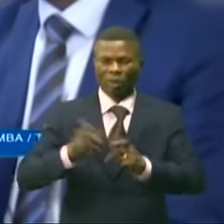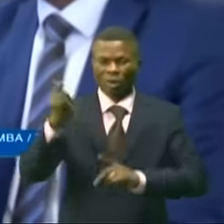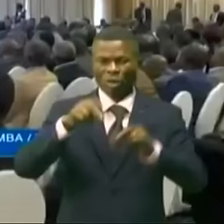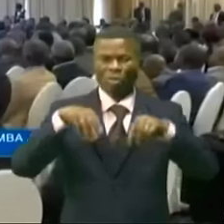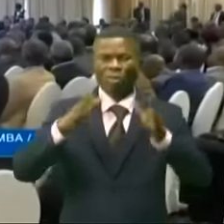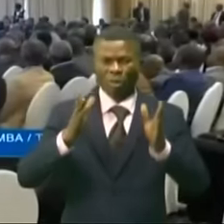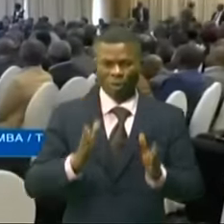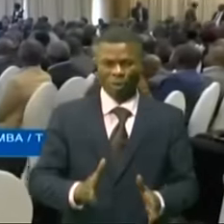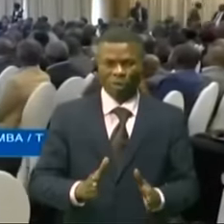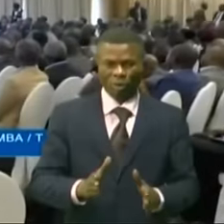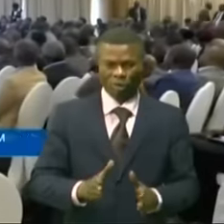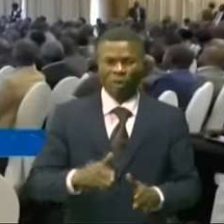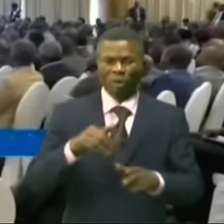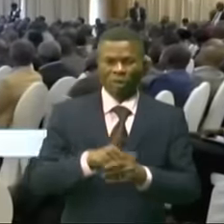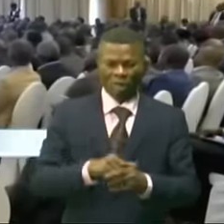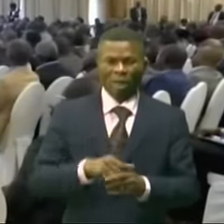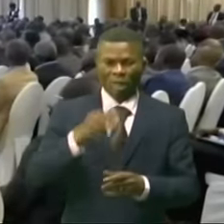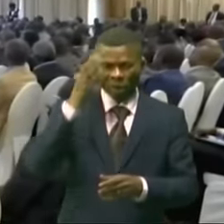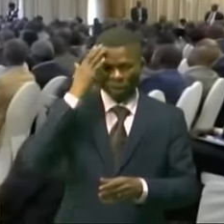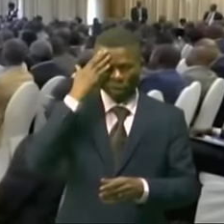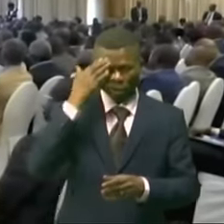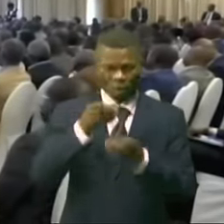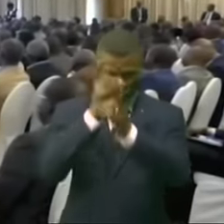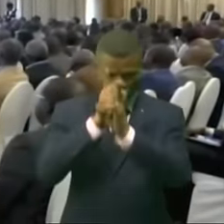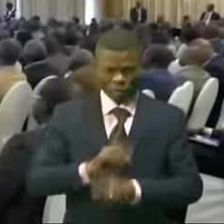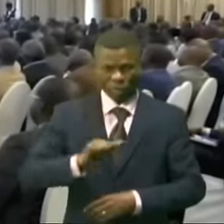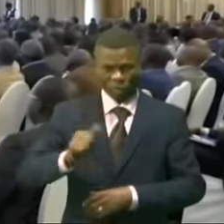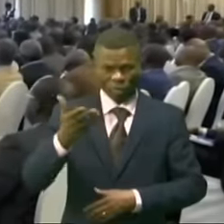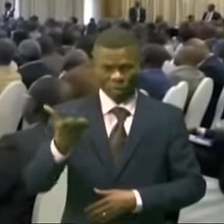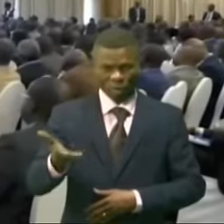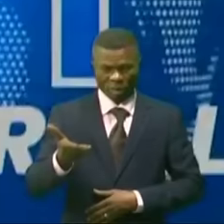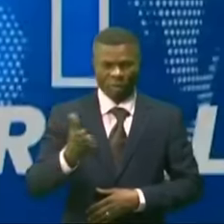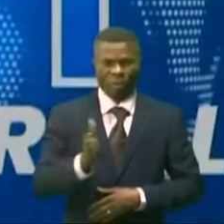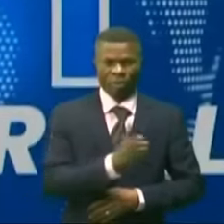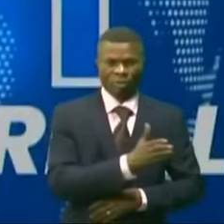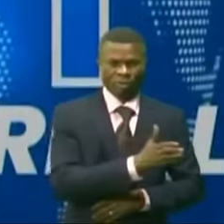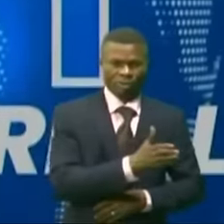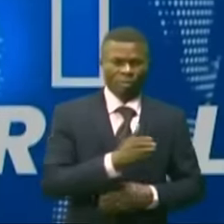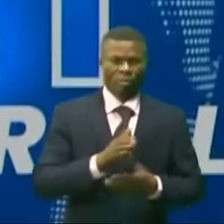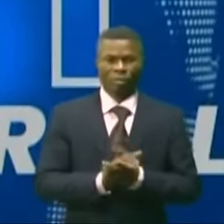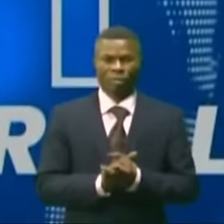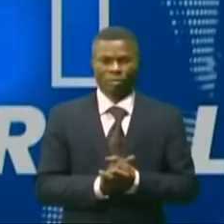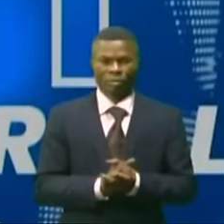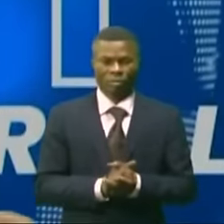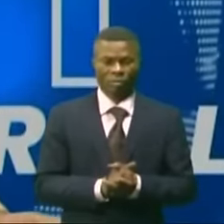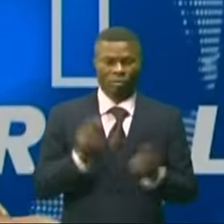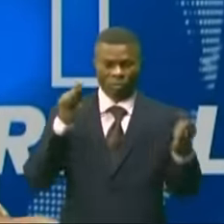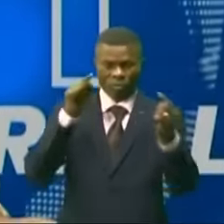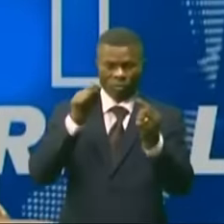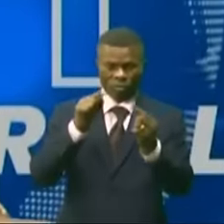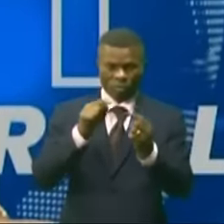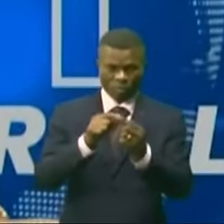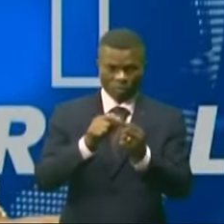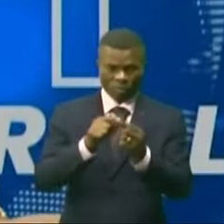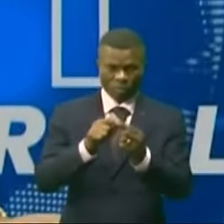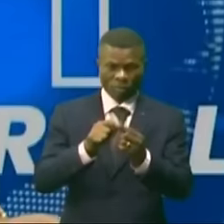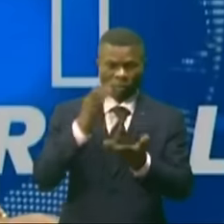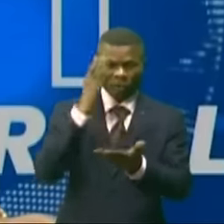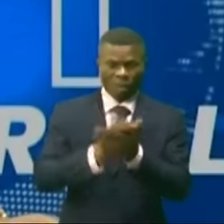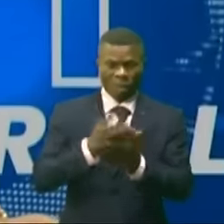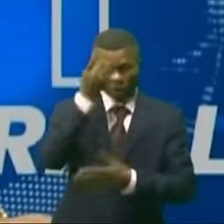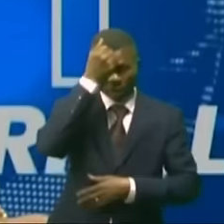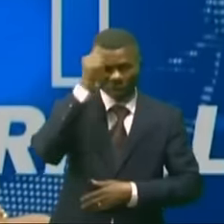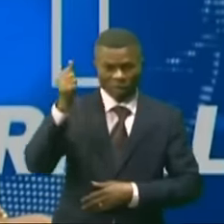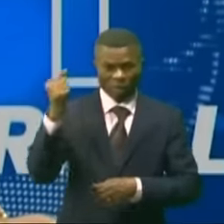congolais dans la plénitude de sa dignité vers l'alevé de grève des